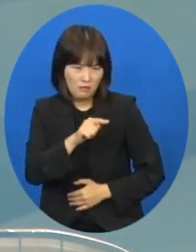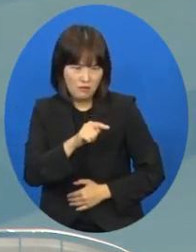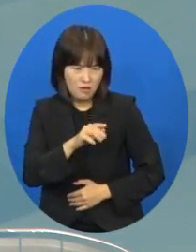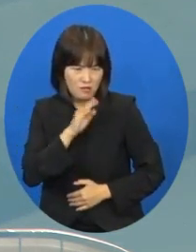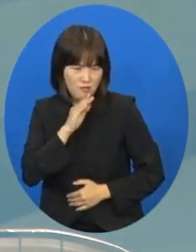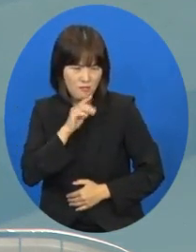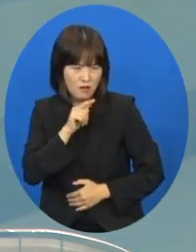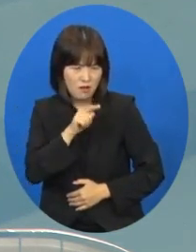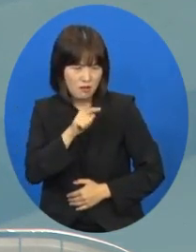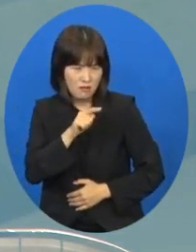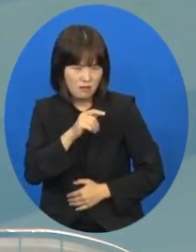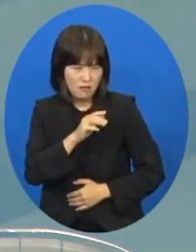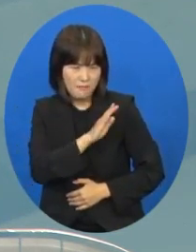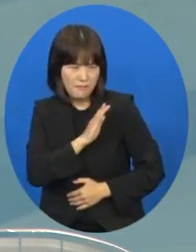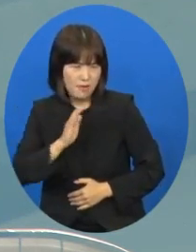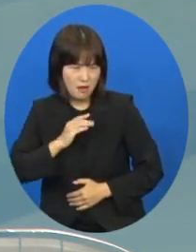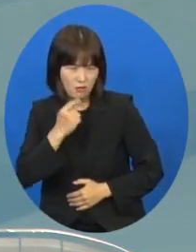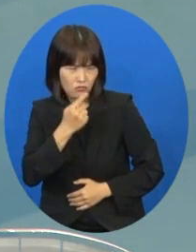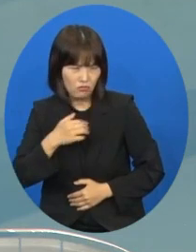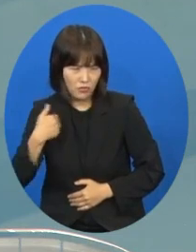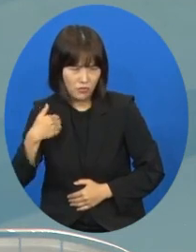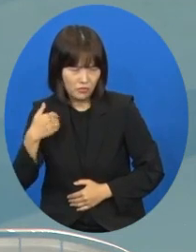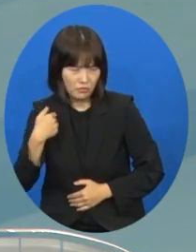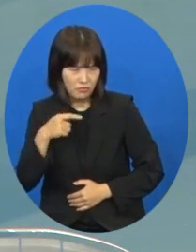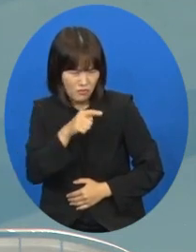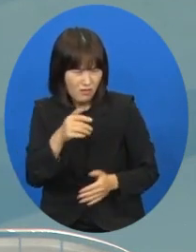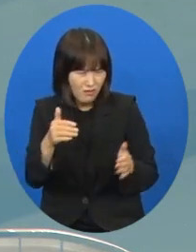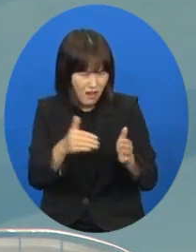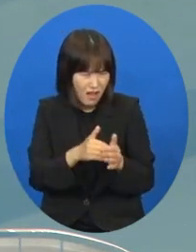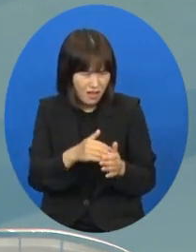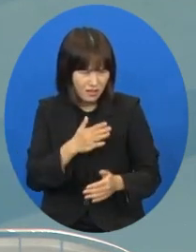줄 몰랐어. 야, 너까지 그러냐?